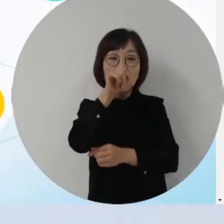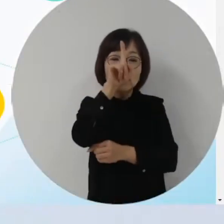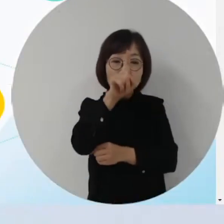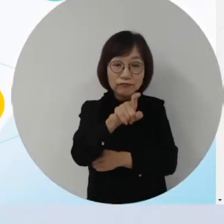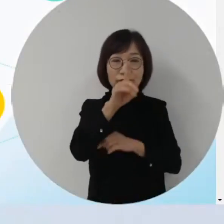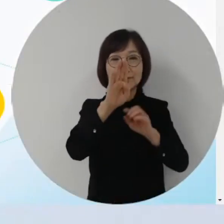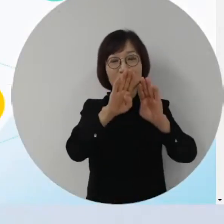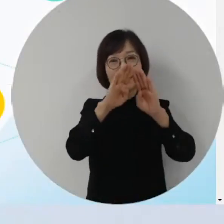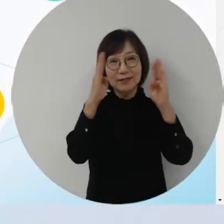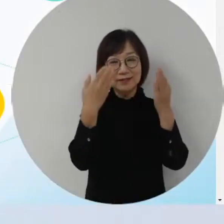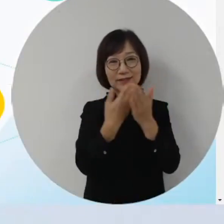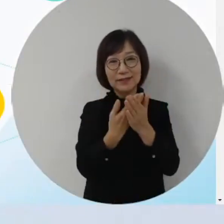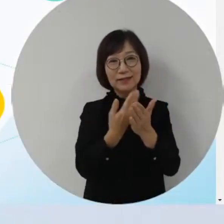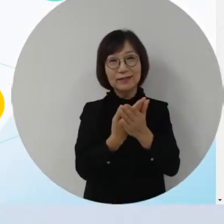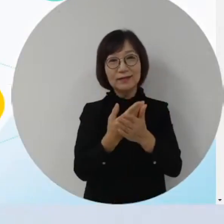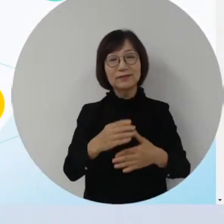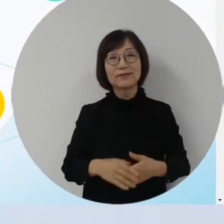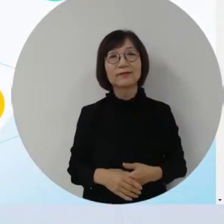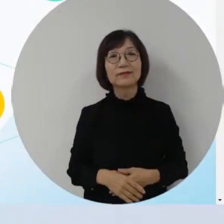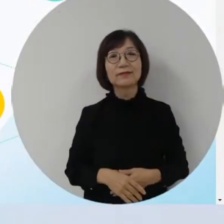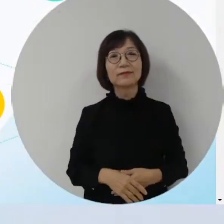열어주시고요.